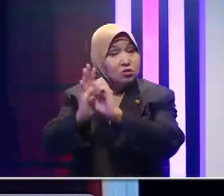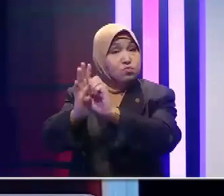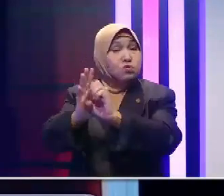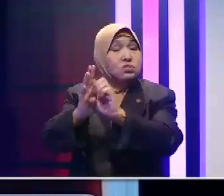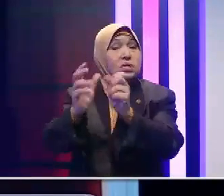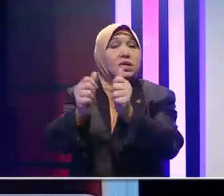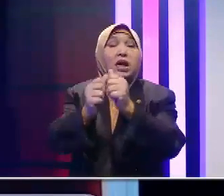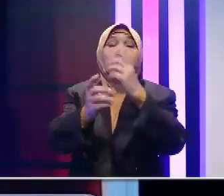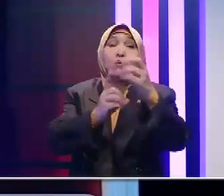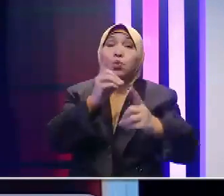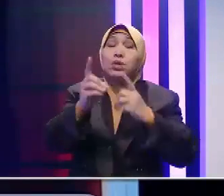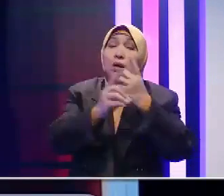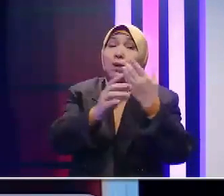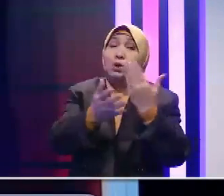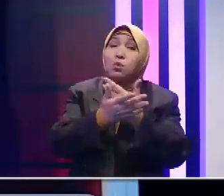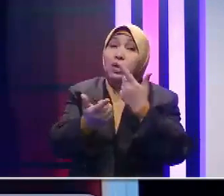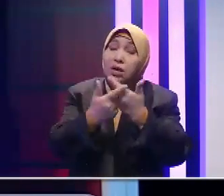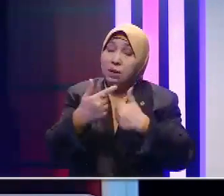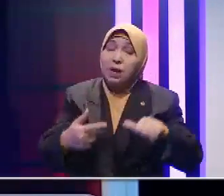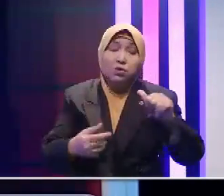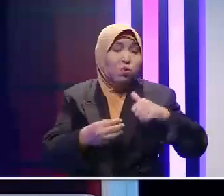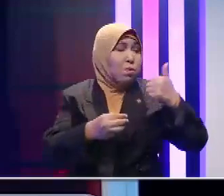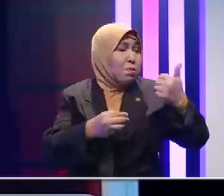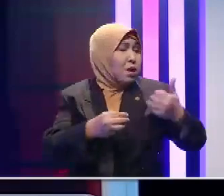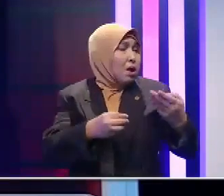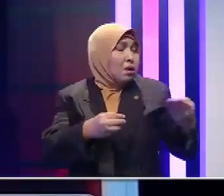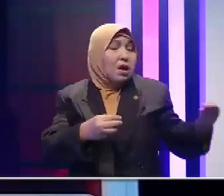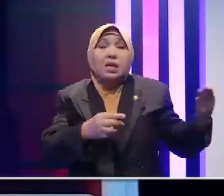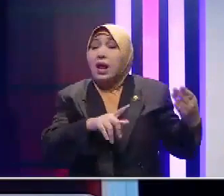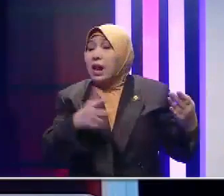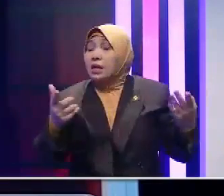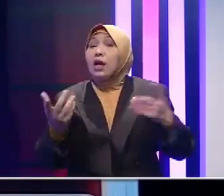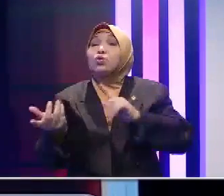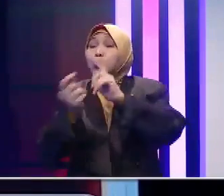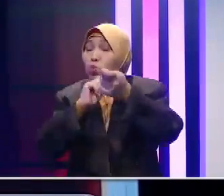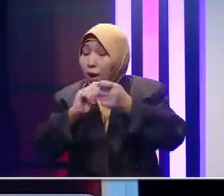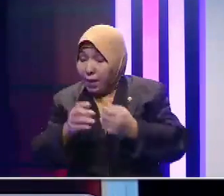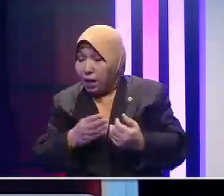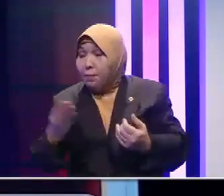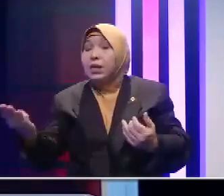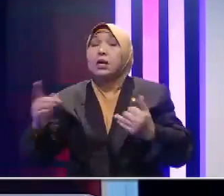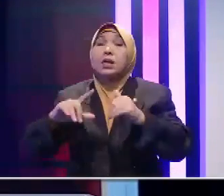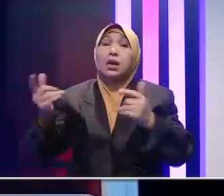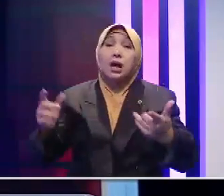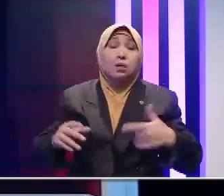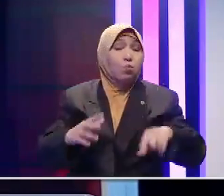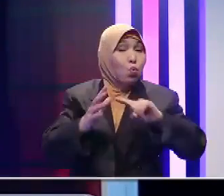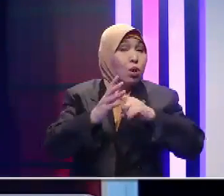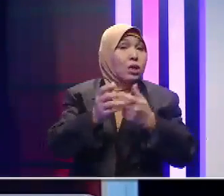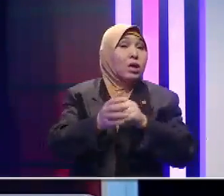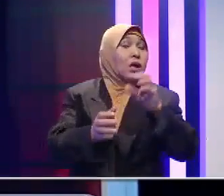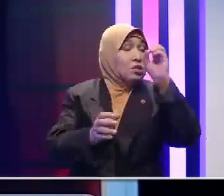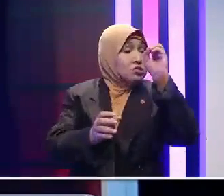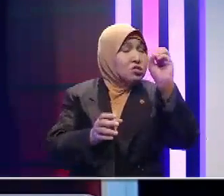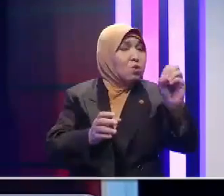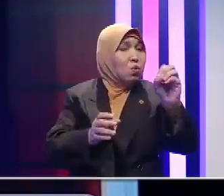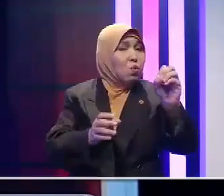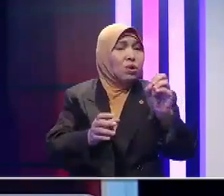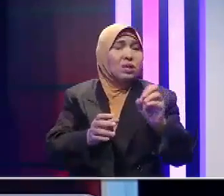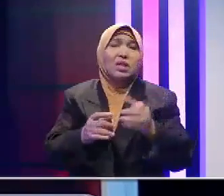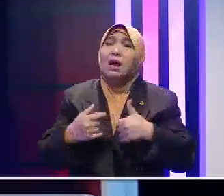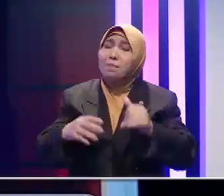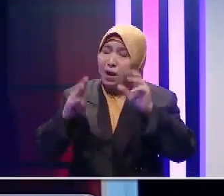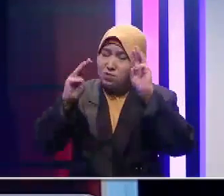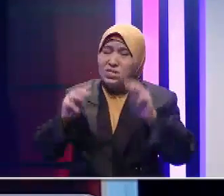baru. Mereka dulu daripada satu benda yang lain kepada satu benda yang lain. Mereka mula dengan zero dan manusia ni berbagai-bagai